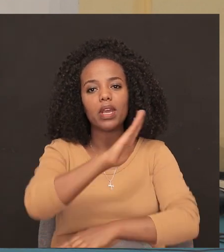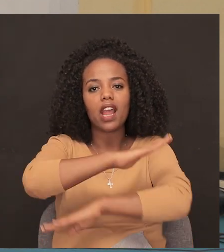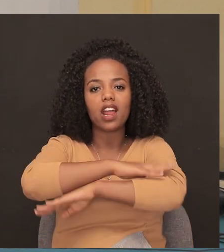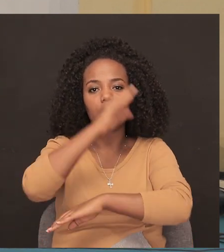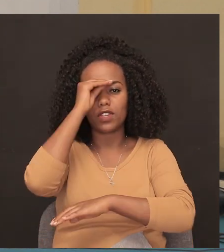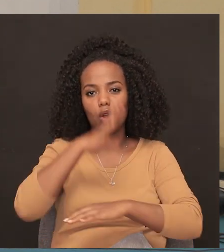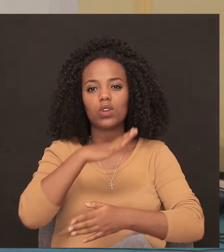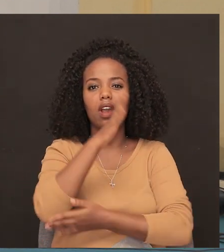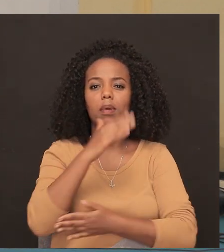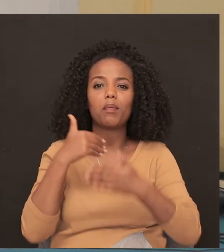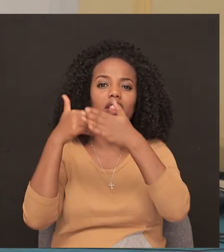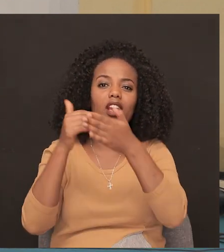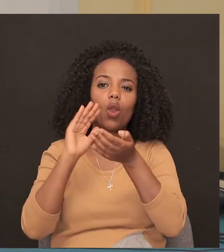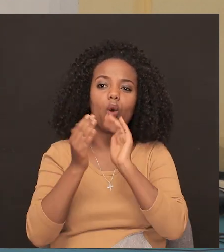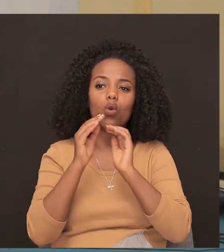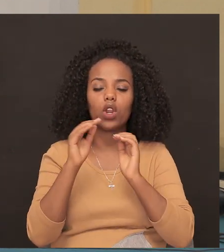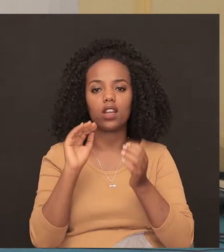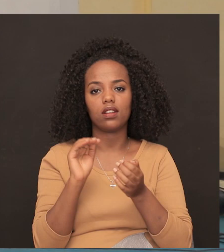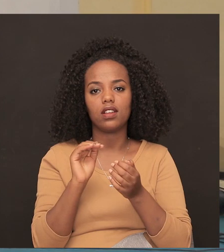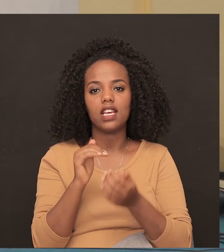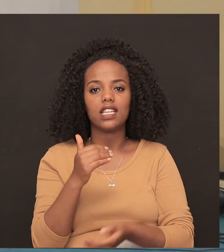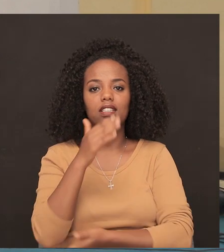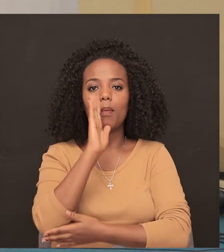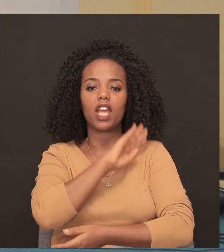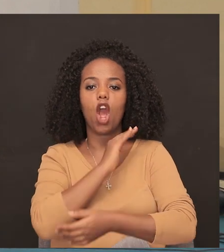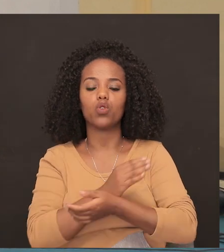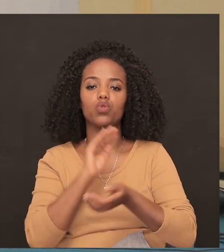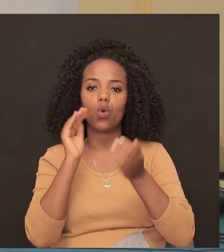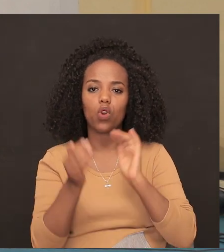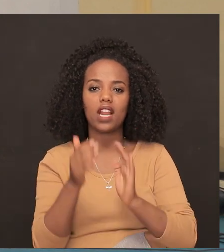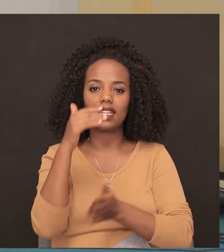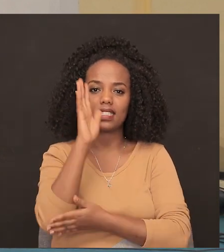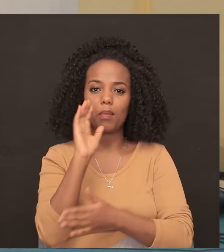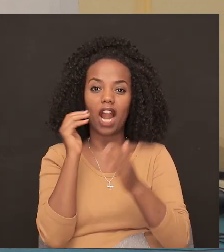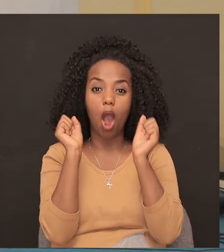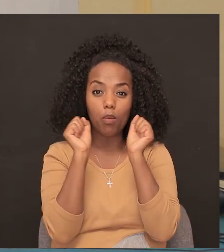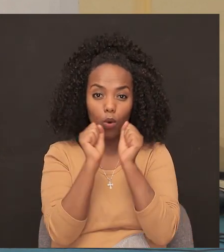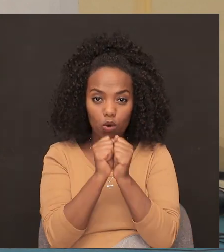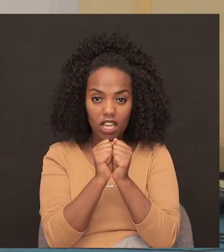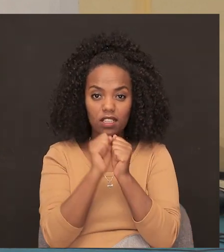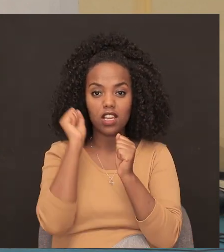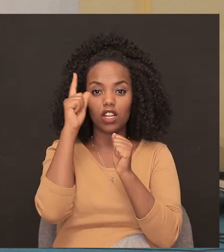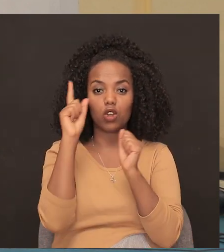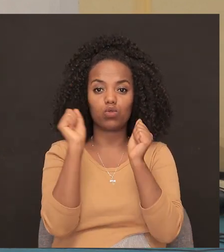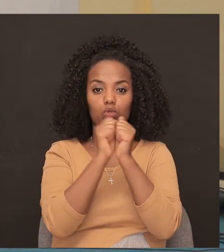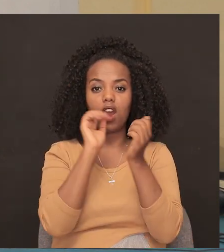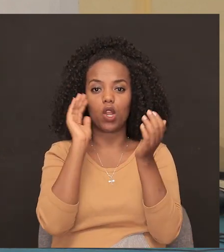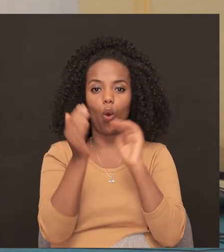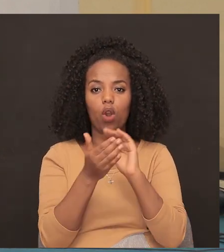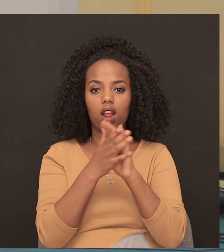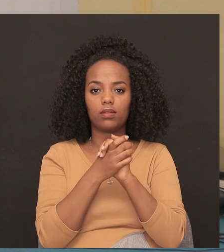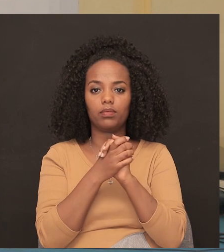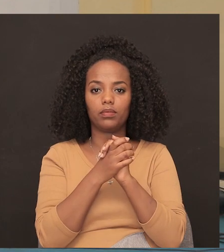በእግዚአብሔር ያረፈ ሰው እግዚአብሔር መጠጊያው ይሆናል፣ እግዚአብሔር ኃይሉ ይሆናል፣ የእግዚአብሔር አብሮነት ከእርሱ